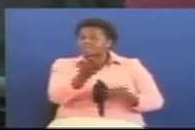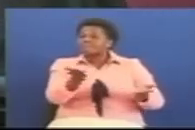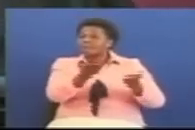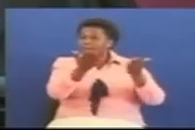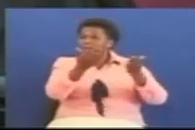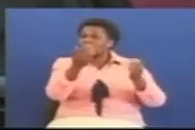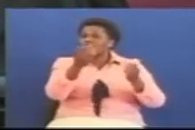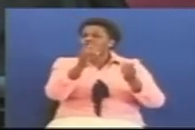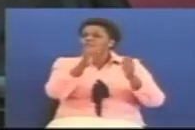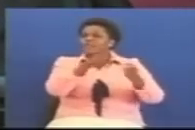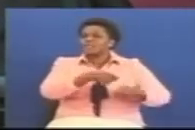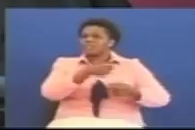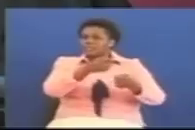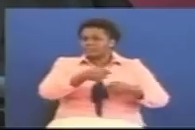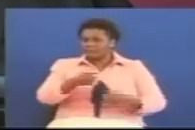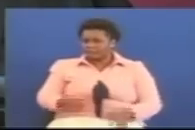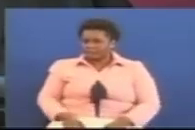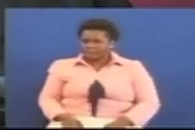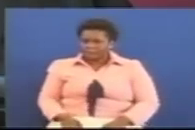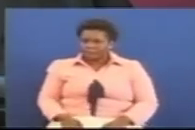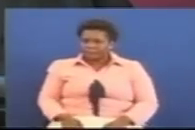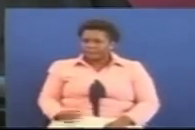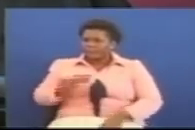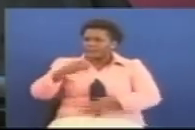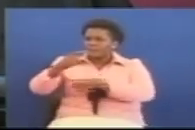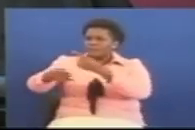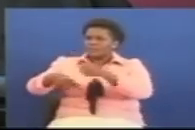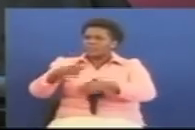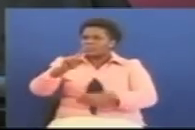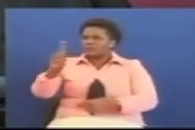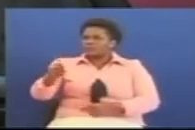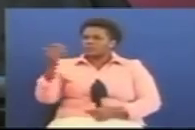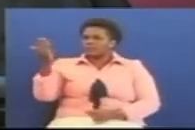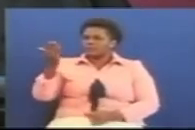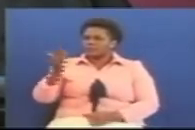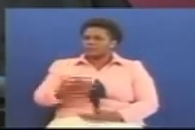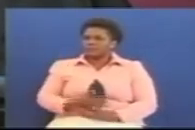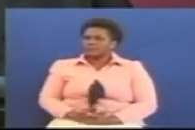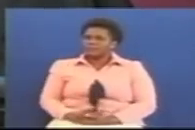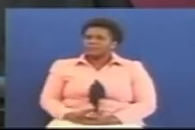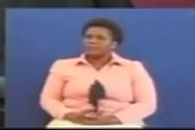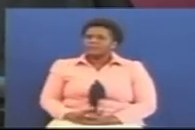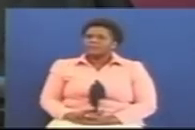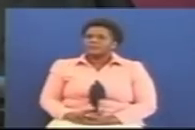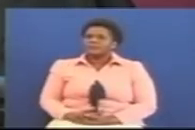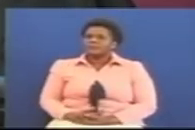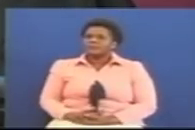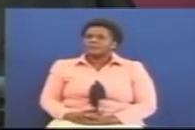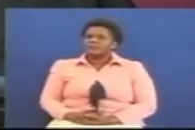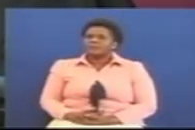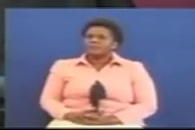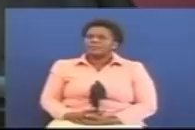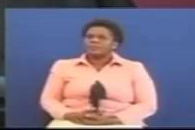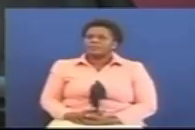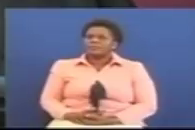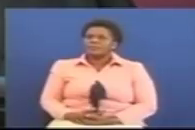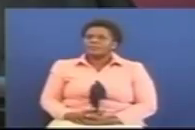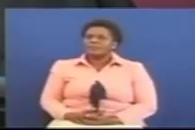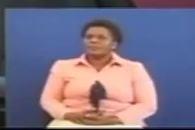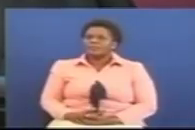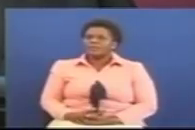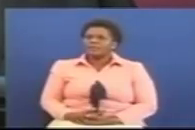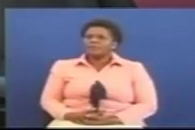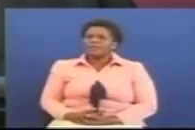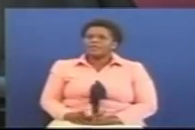tunaendelea. Swali linalofuata linaulizwa na Mheshimiwa Edwin Amandu Singonyani, mbunge wa